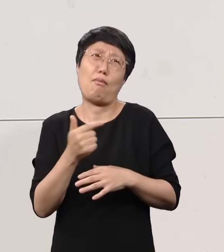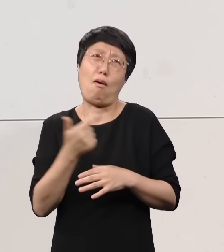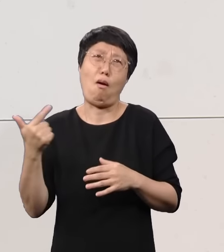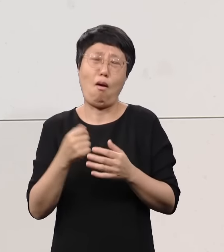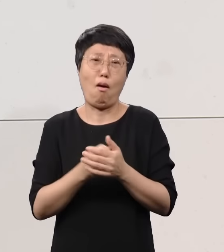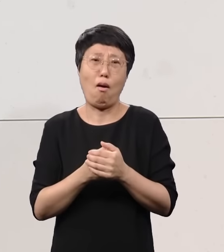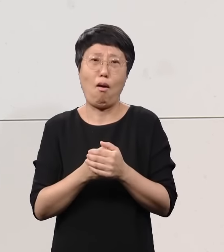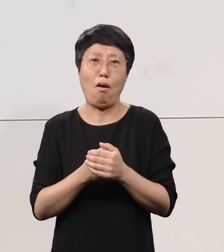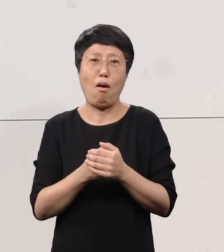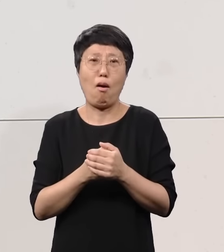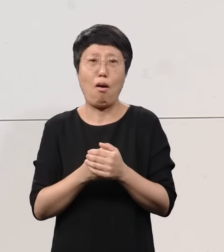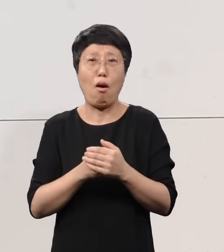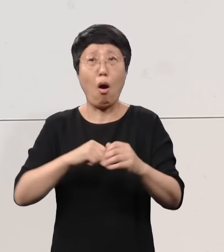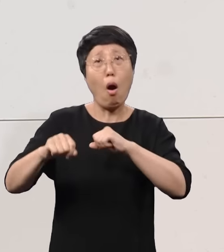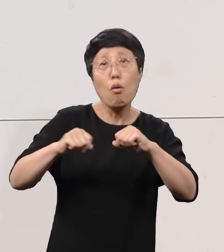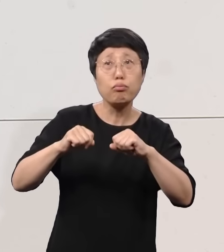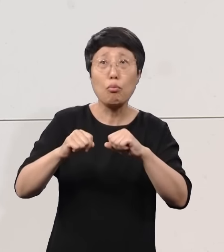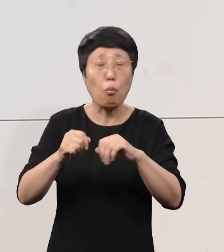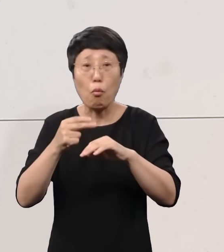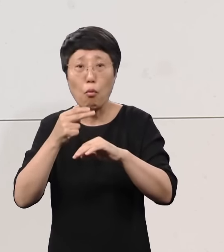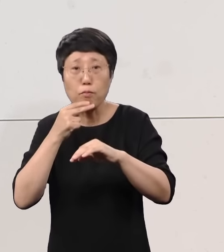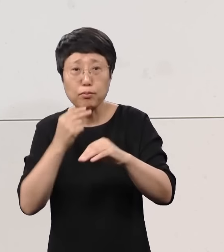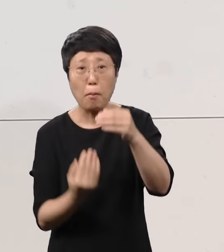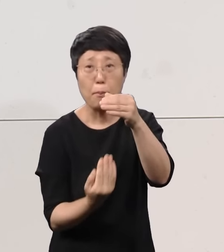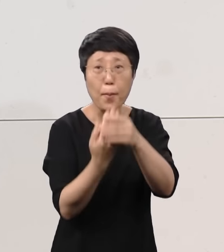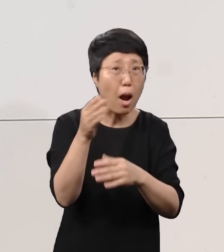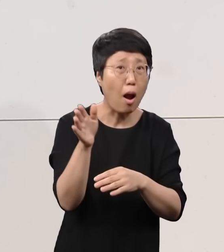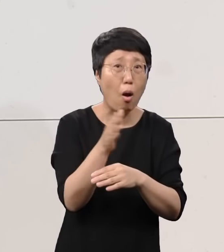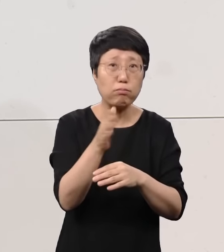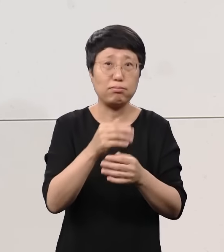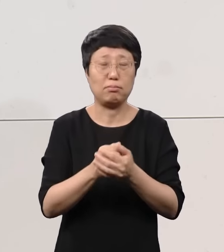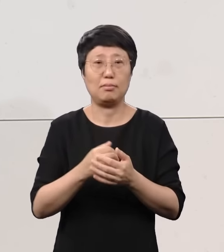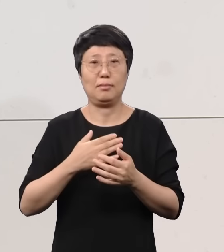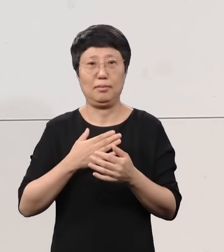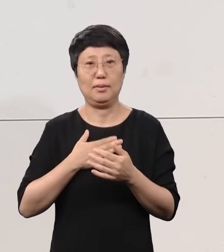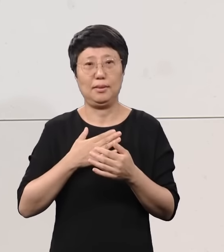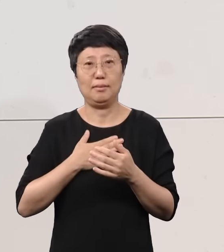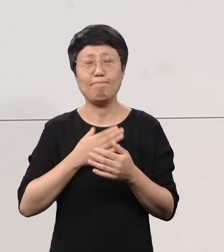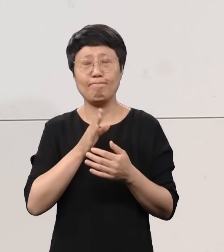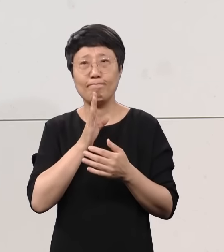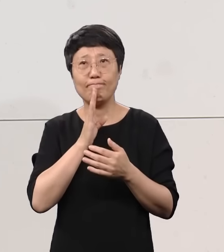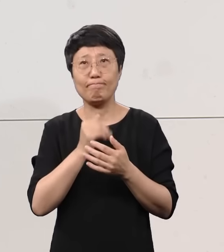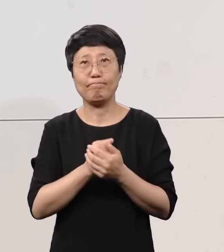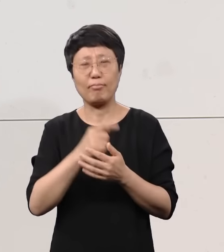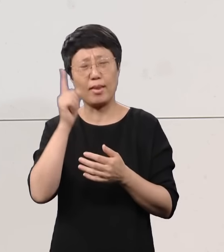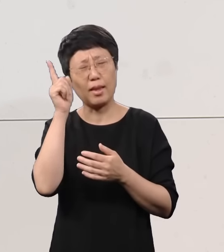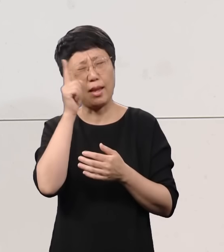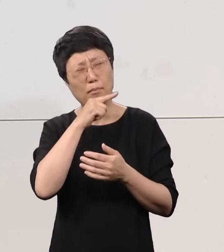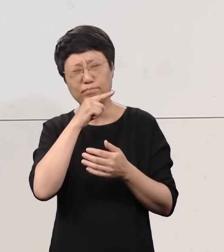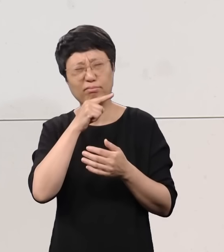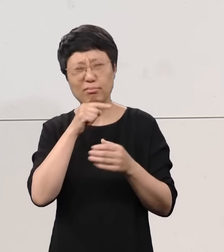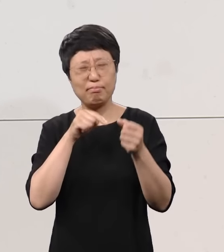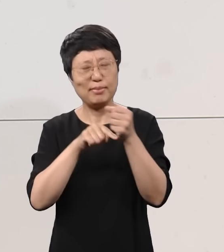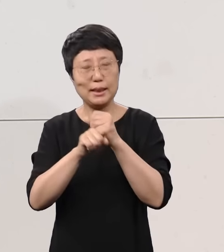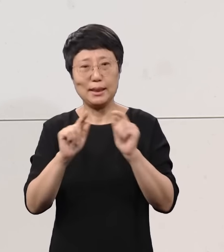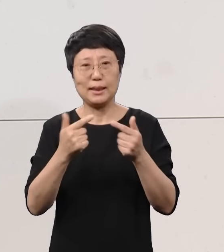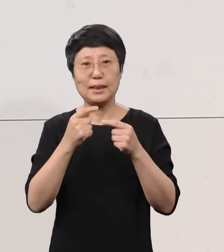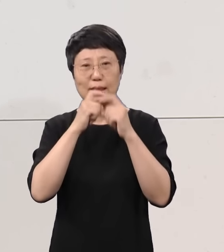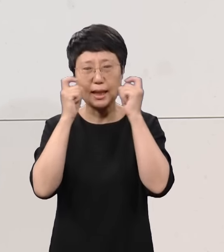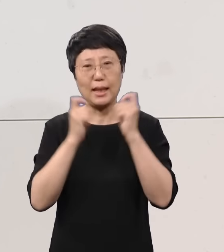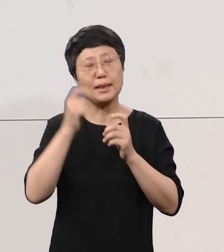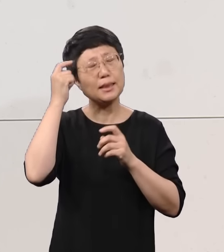두렵습니다 아무것도 하지 않으면 아무 일도 생기지 않는다라는 사실을 그것이 나쁜 의미로서 아니라